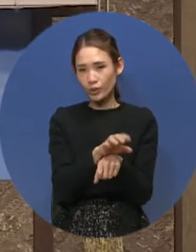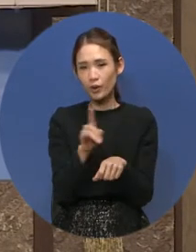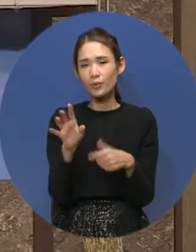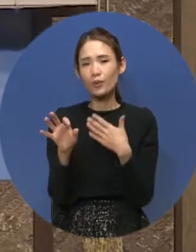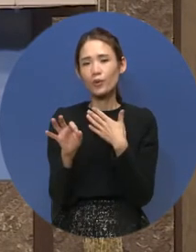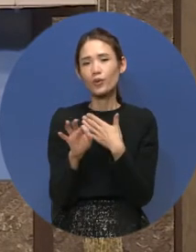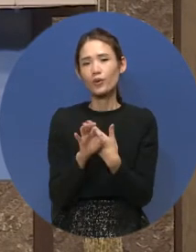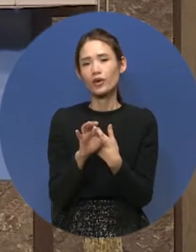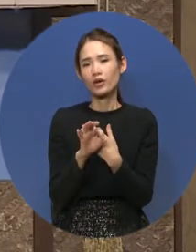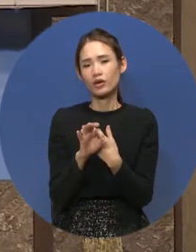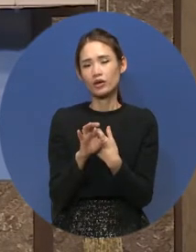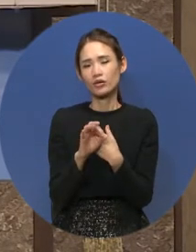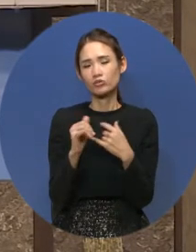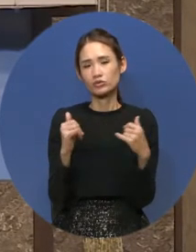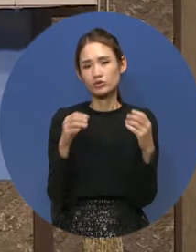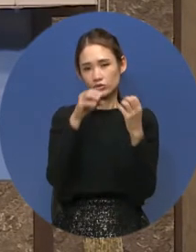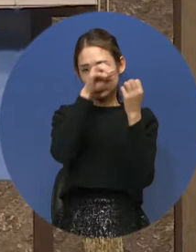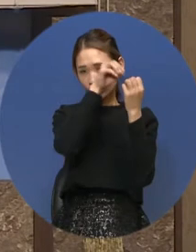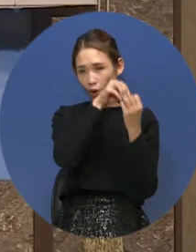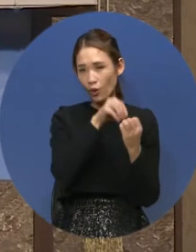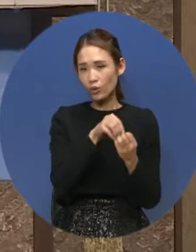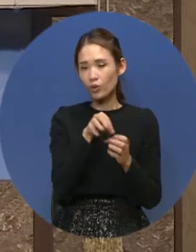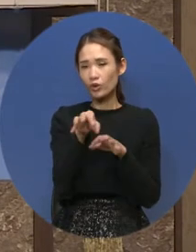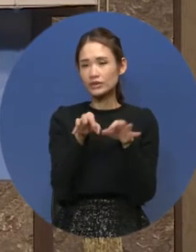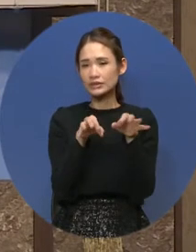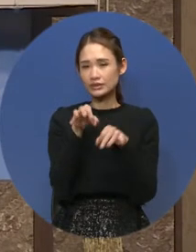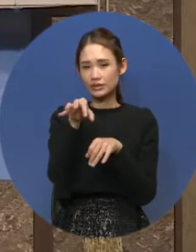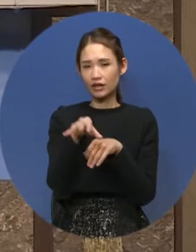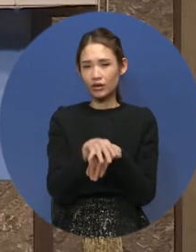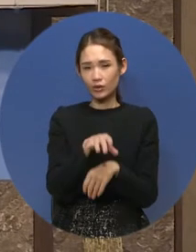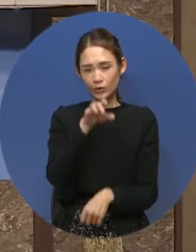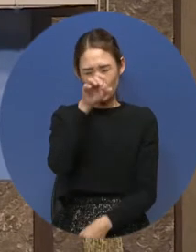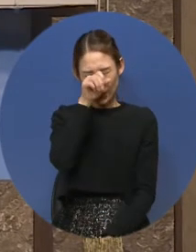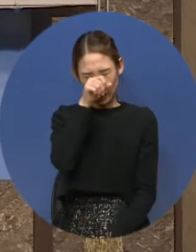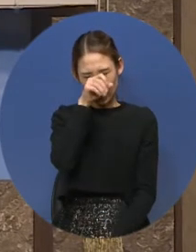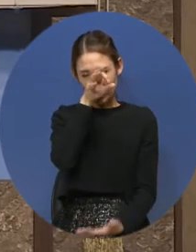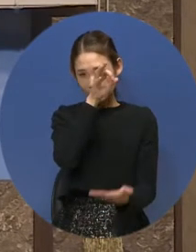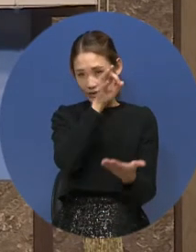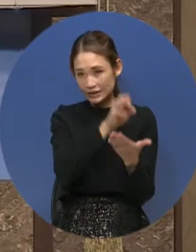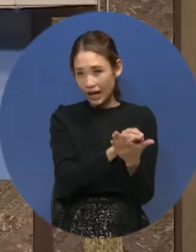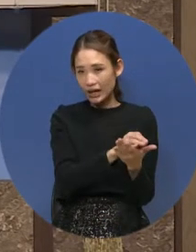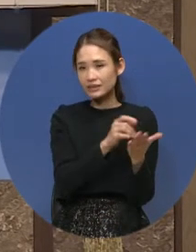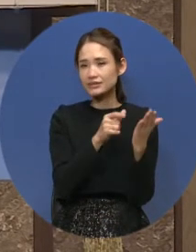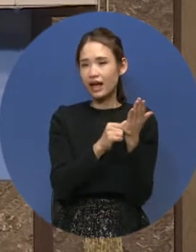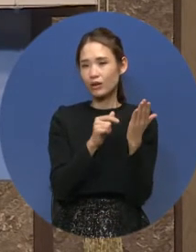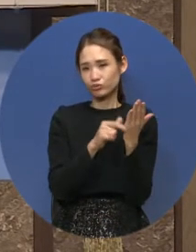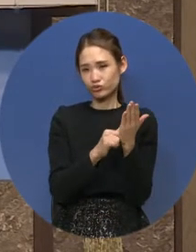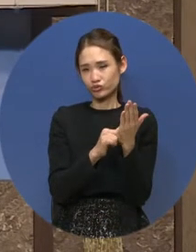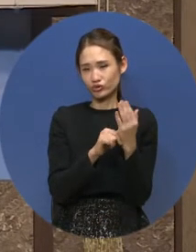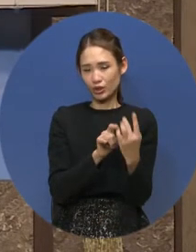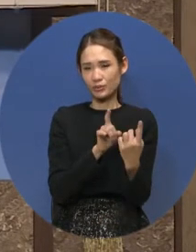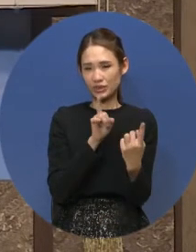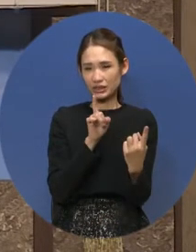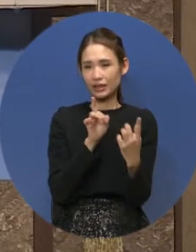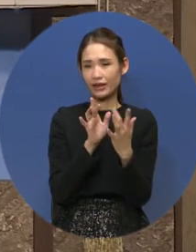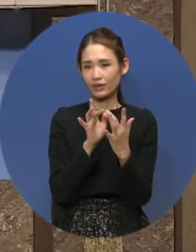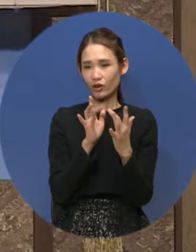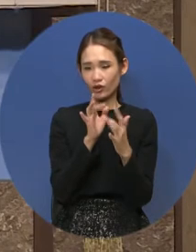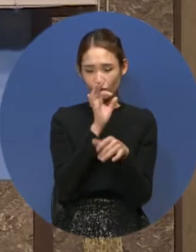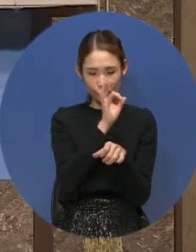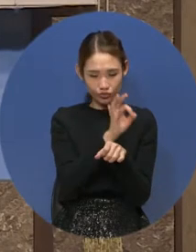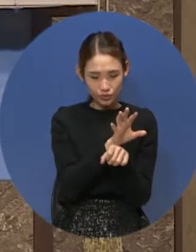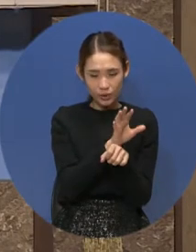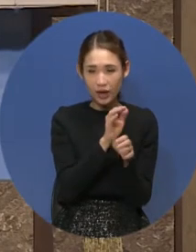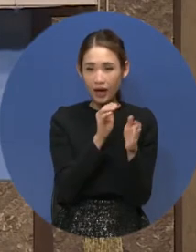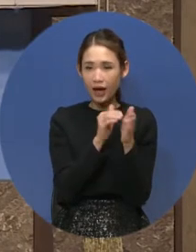네. 전통시장에 그 질 좋고 싼 상품들을 비대면 온라인으로 구매를 하고